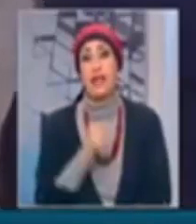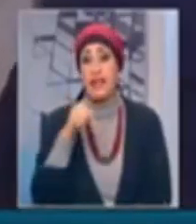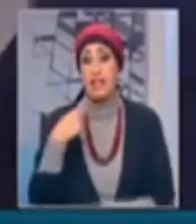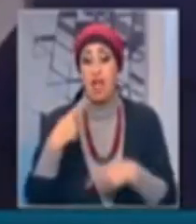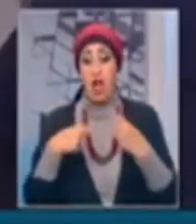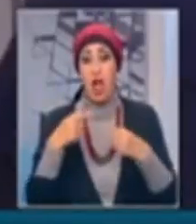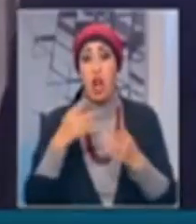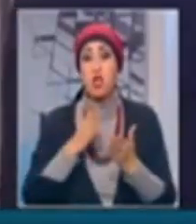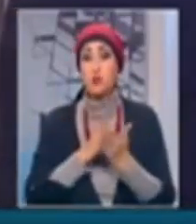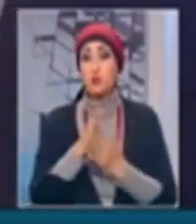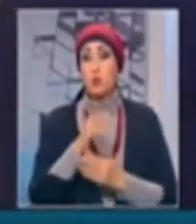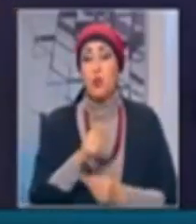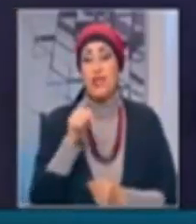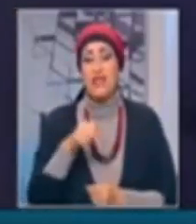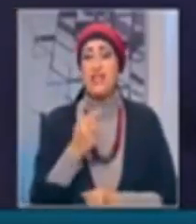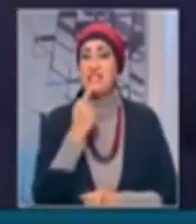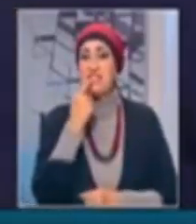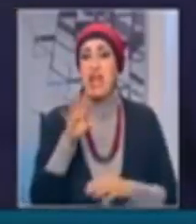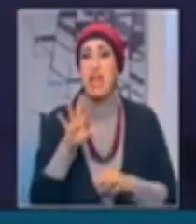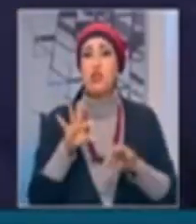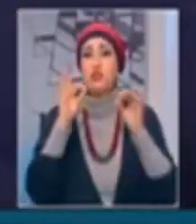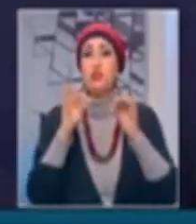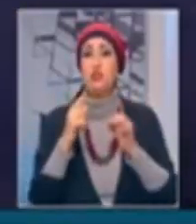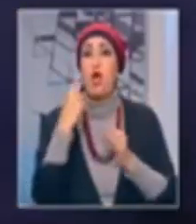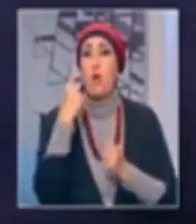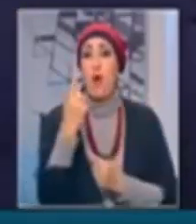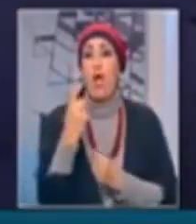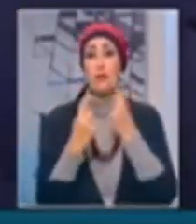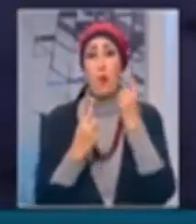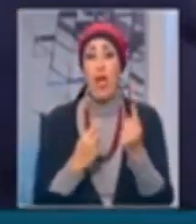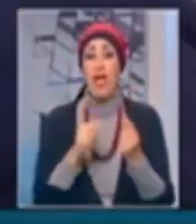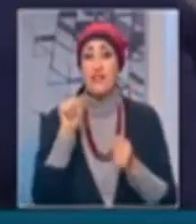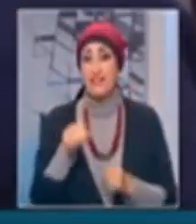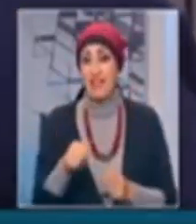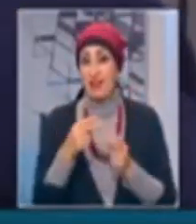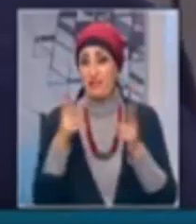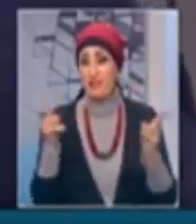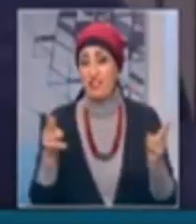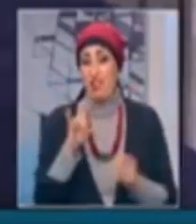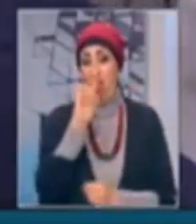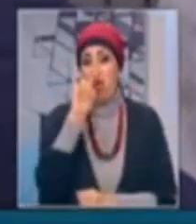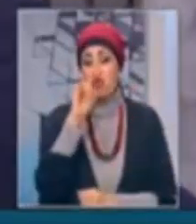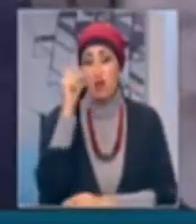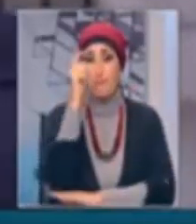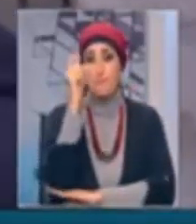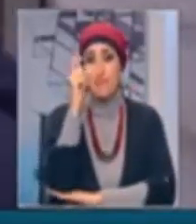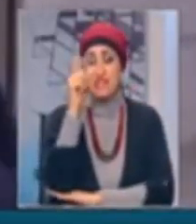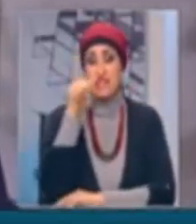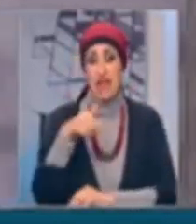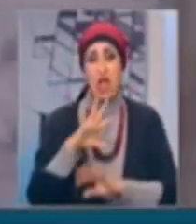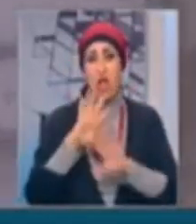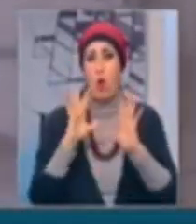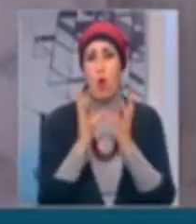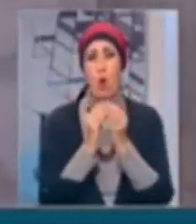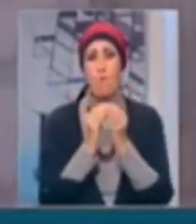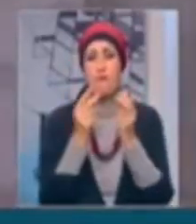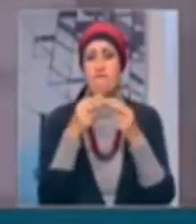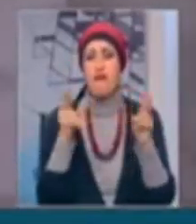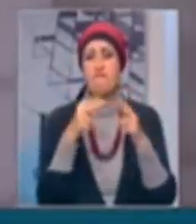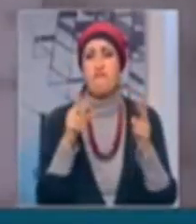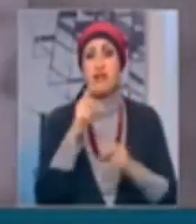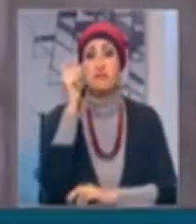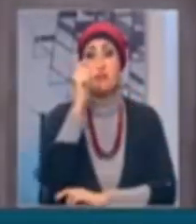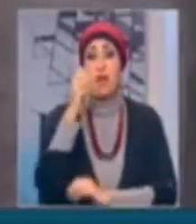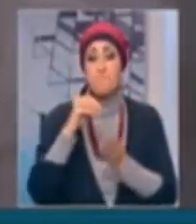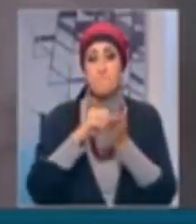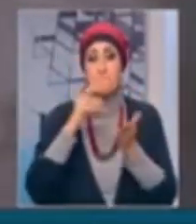يتم في أول يوم في العام الجديد كما ذكرت افتتاح 10 مساجد ليصل إجمالي ما تم افتتاحه من